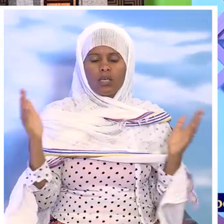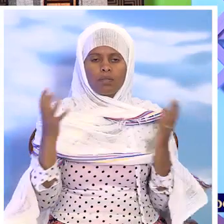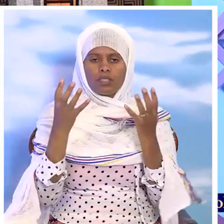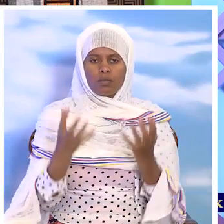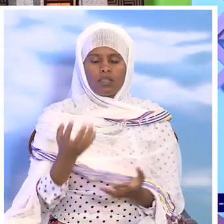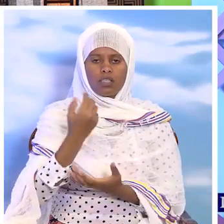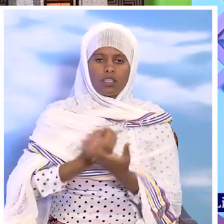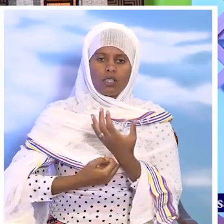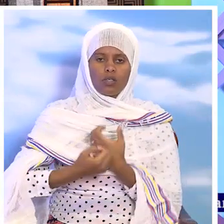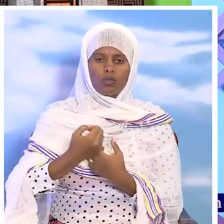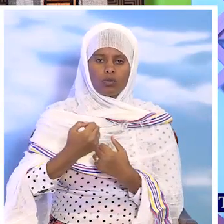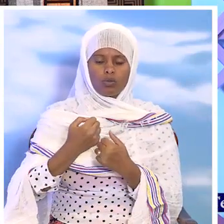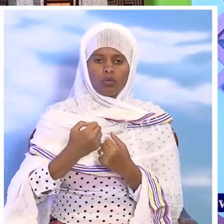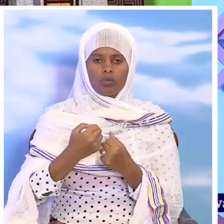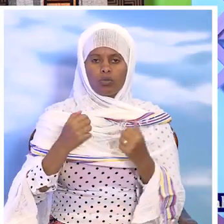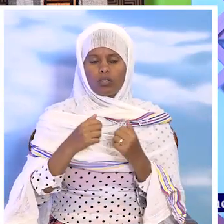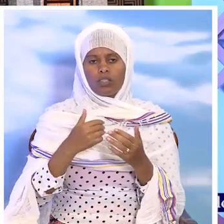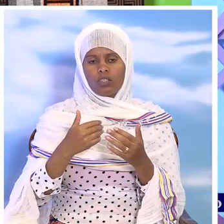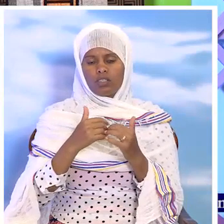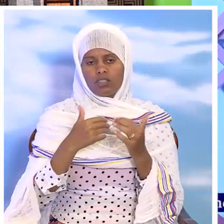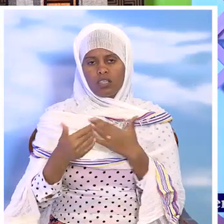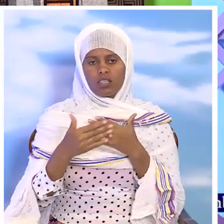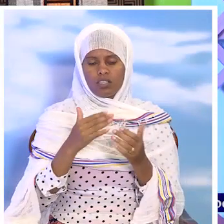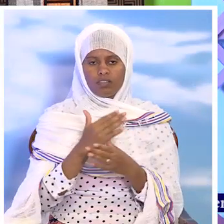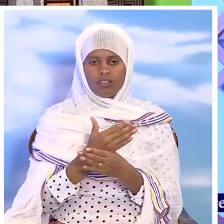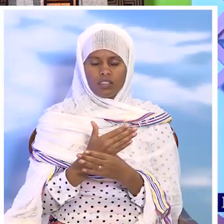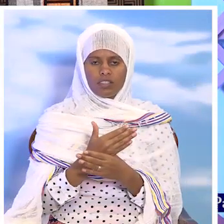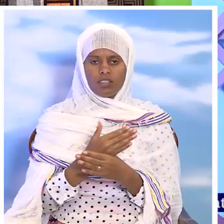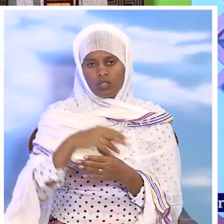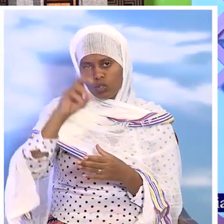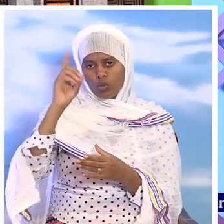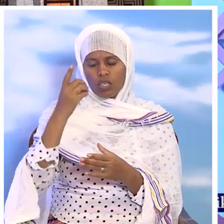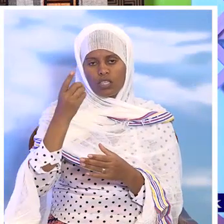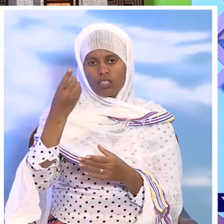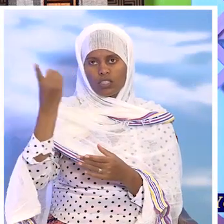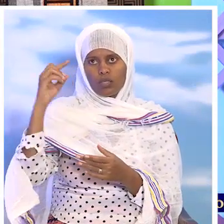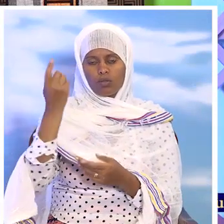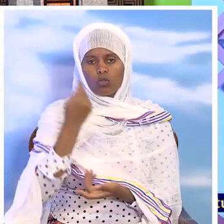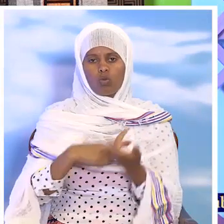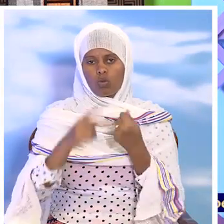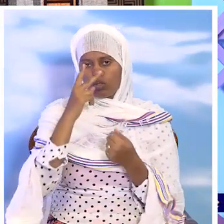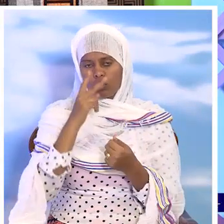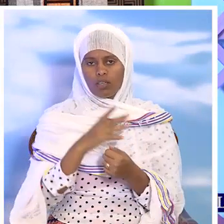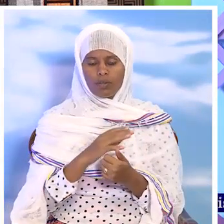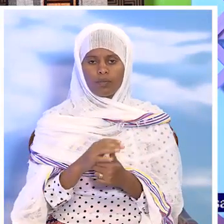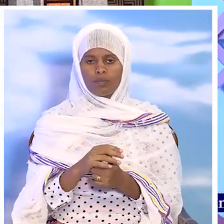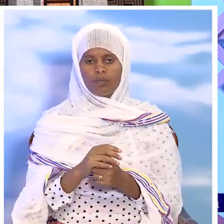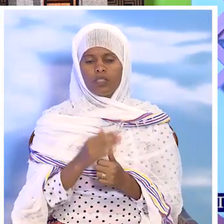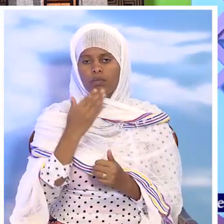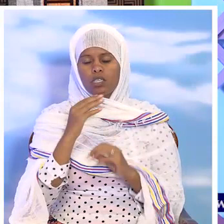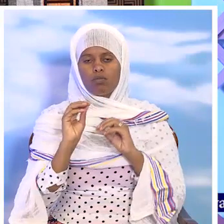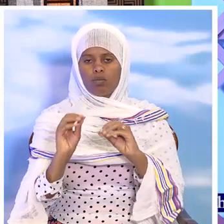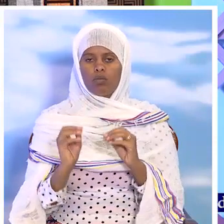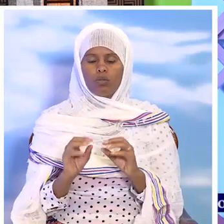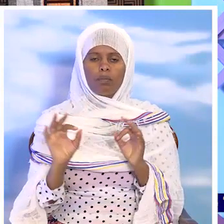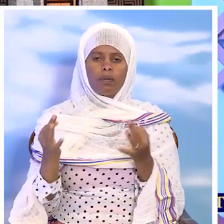እውን ከስርሓካ ይኽእል እዩ ማለት እዩ። ይሁዳ ንክርስቶስ ክሸጡ ከሎ ንርኢ ማለት እዩ ንኣምላኹ ንመምህሩ ብምንታይ